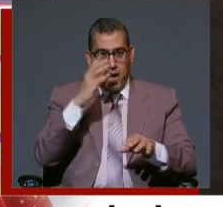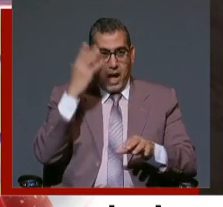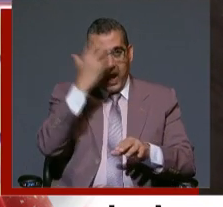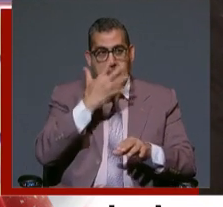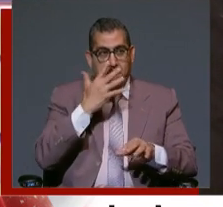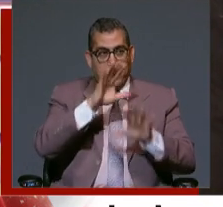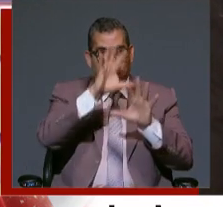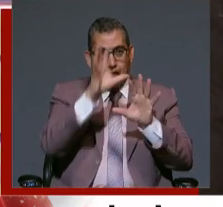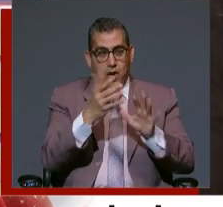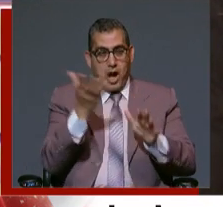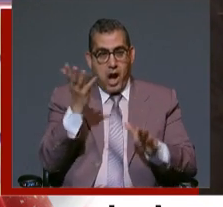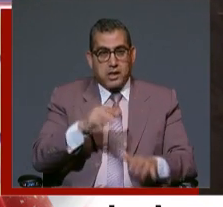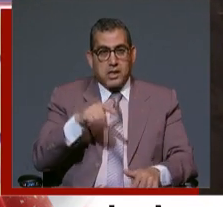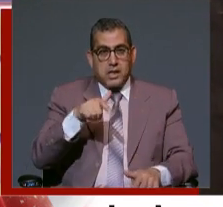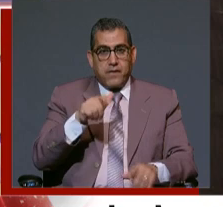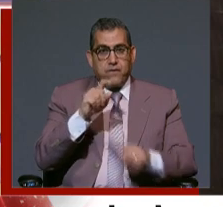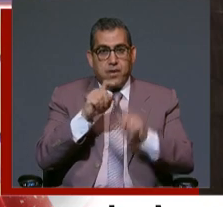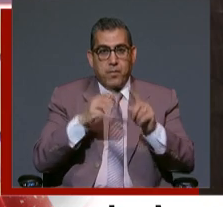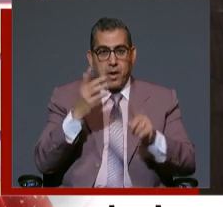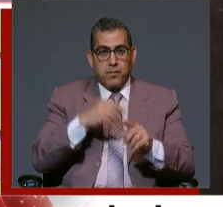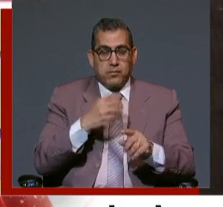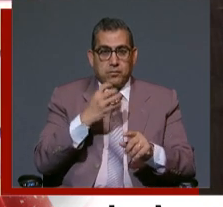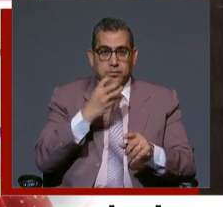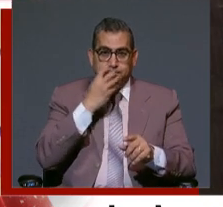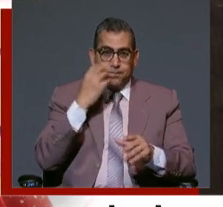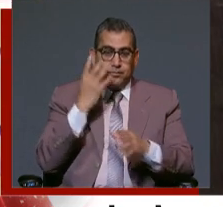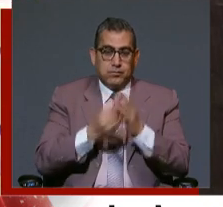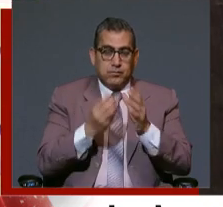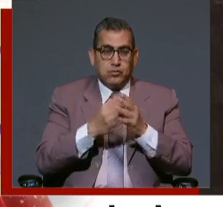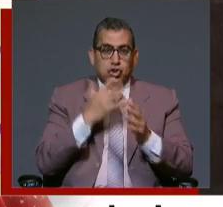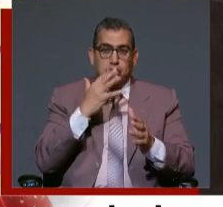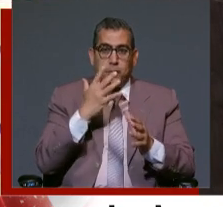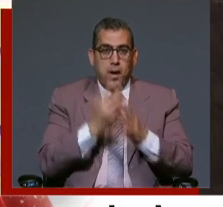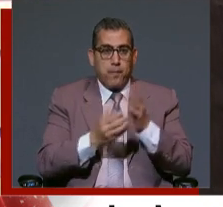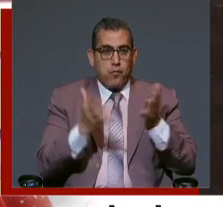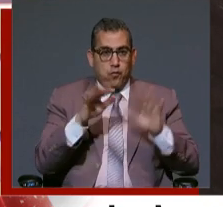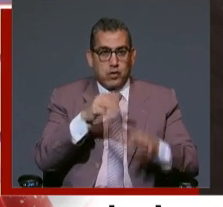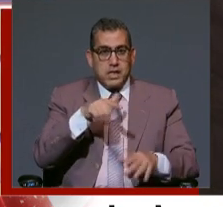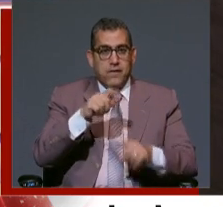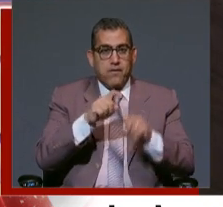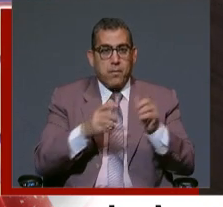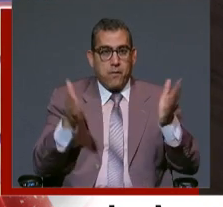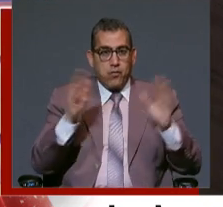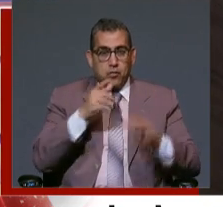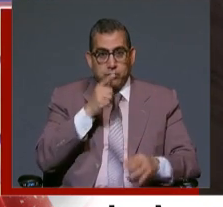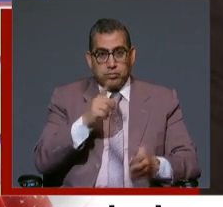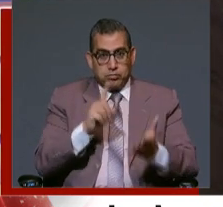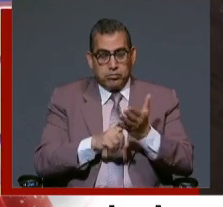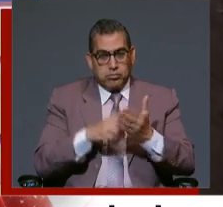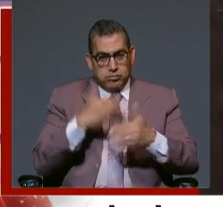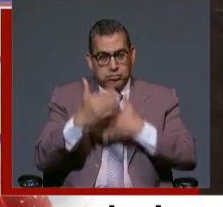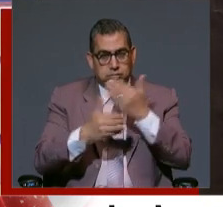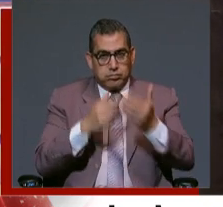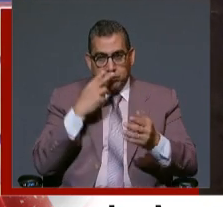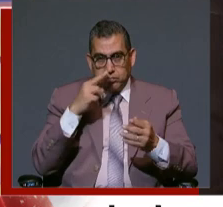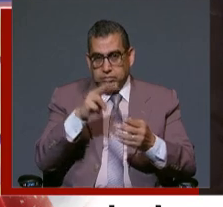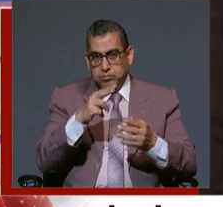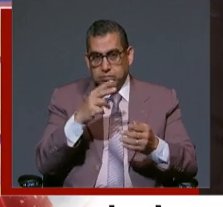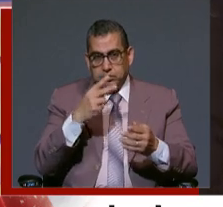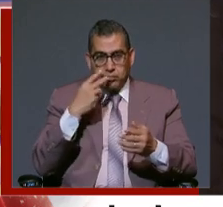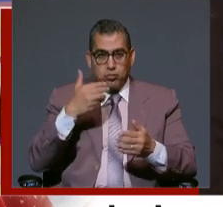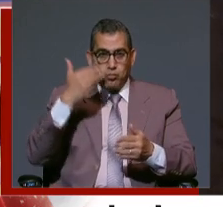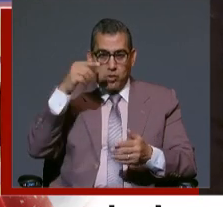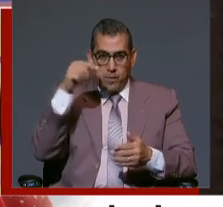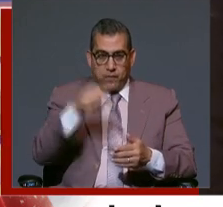من 60% فيها هي حجم التعداد السكاني للشباب، وده بيدي potential plan أو نظرة مستقبلية